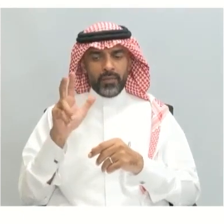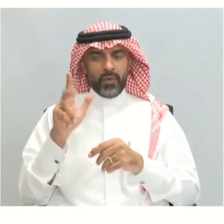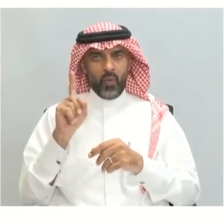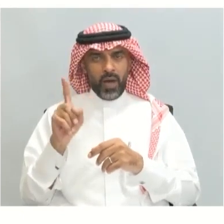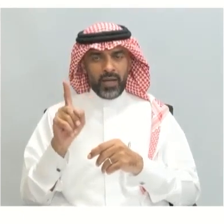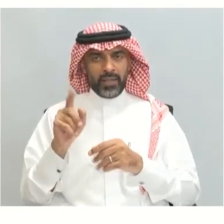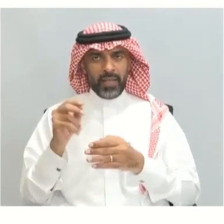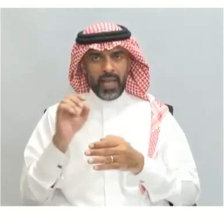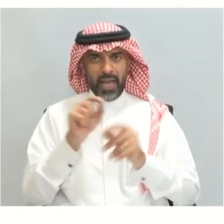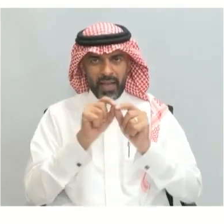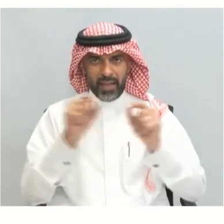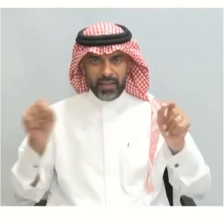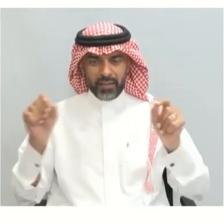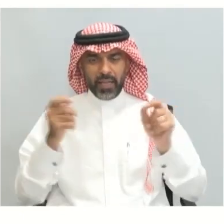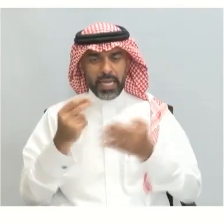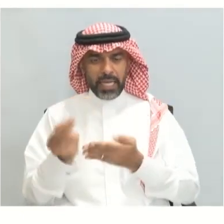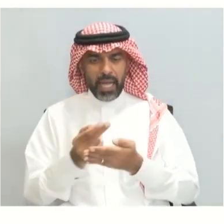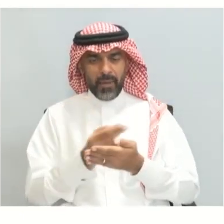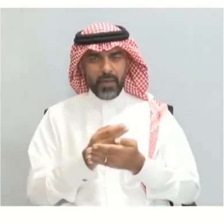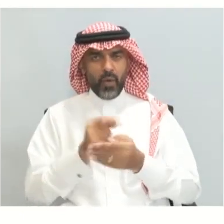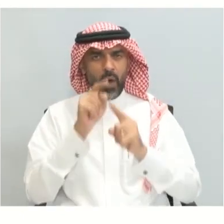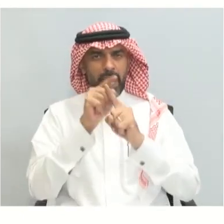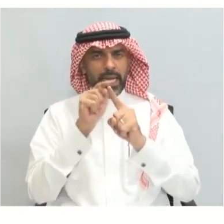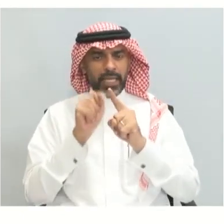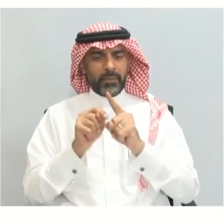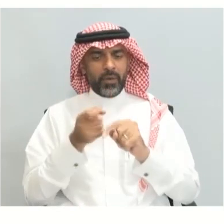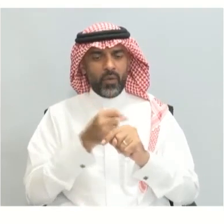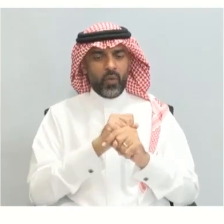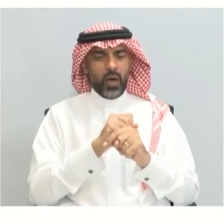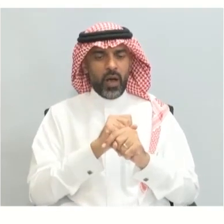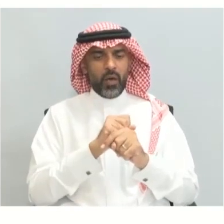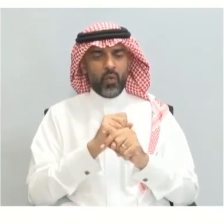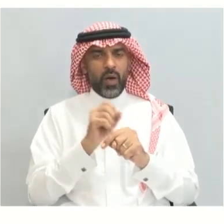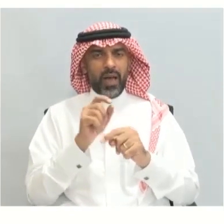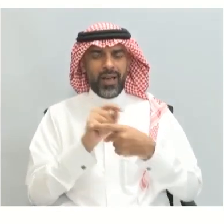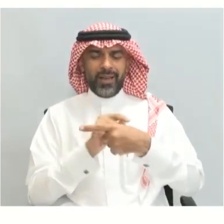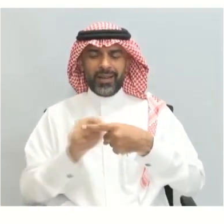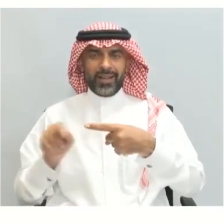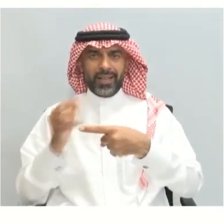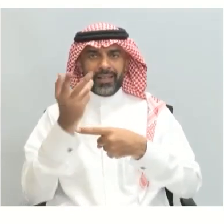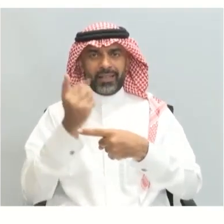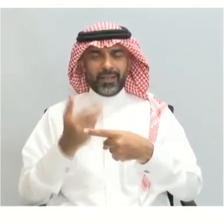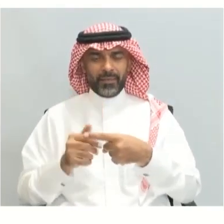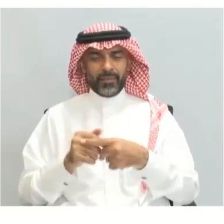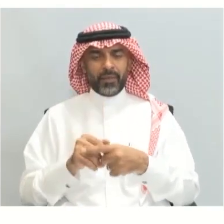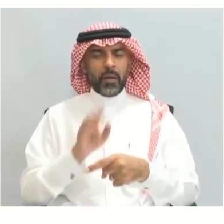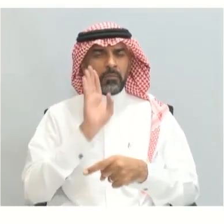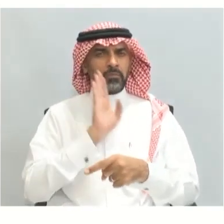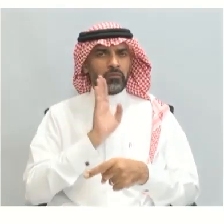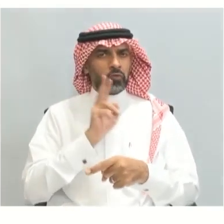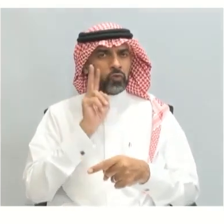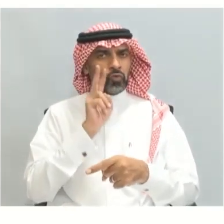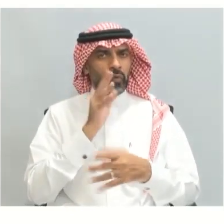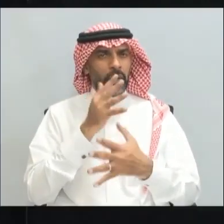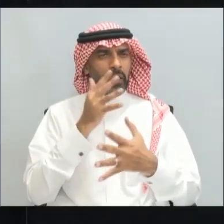المقياس الكتابي المقياس النسبي المقياس الكسري وعاده ابنائي وبنات الطلاب ما نجد في الخرائط